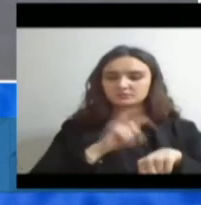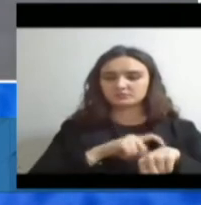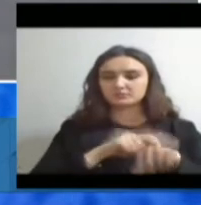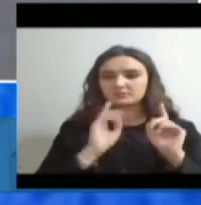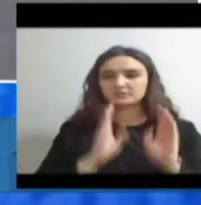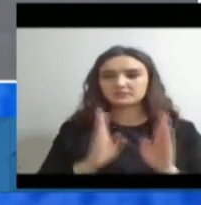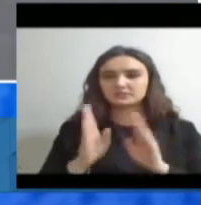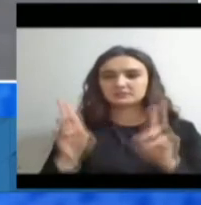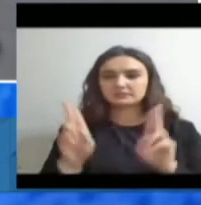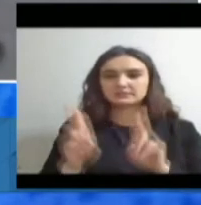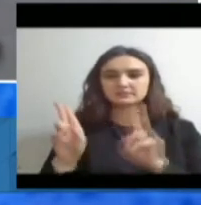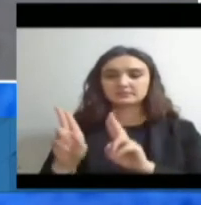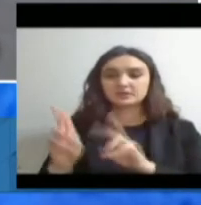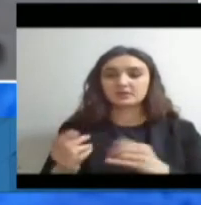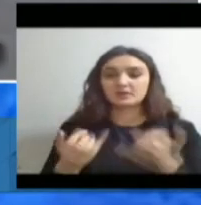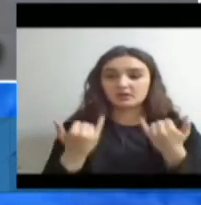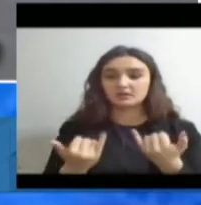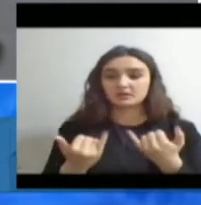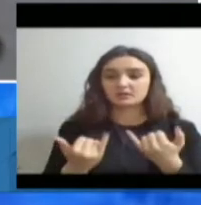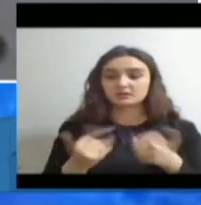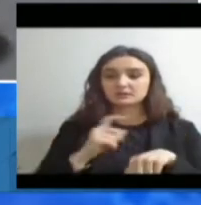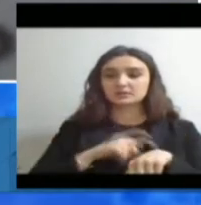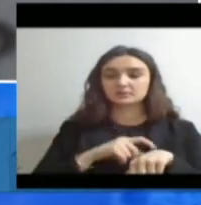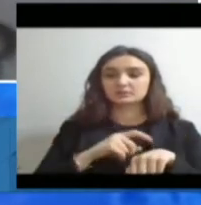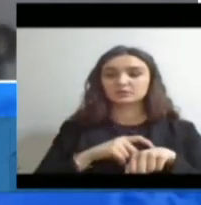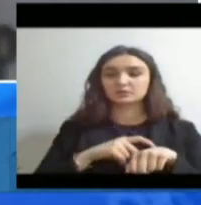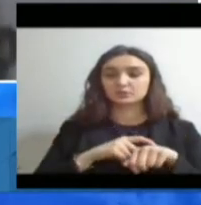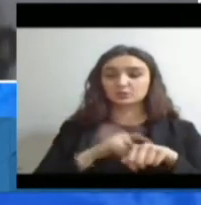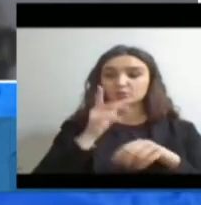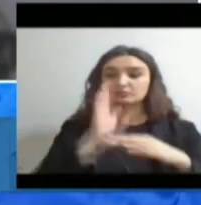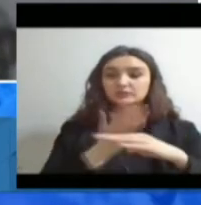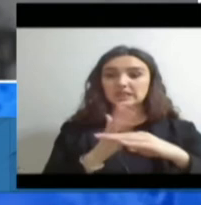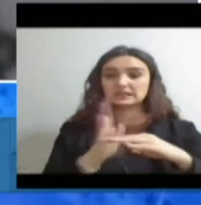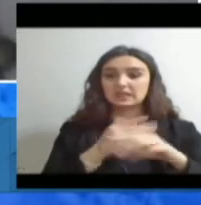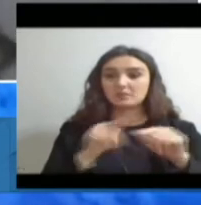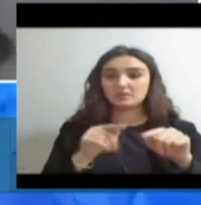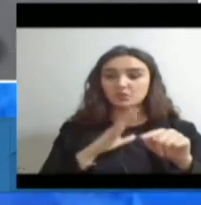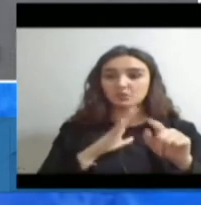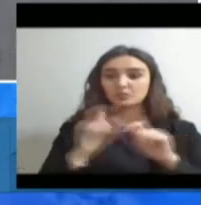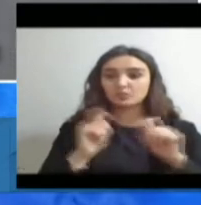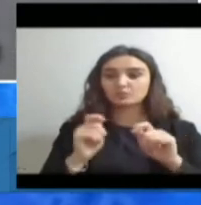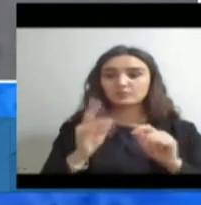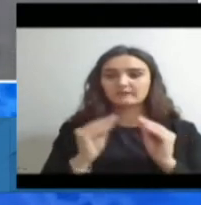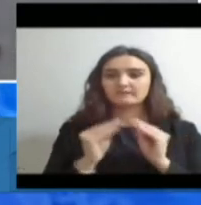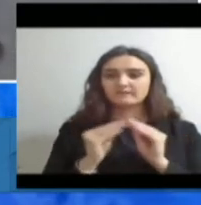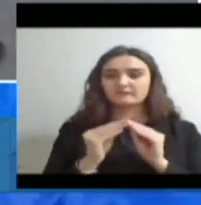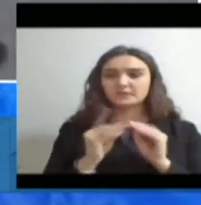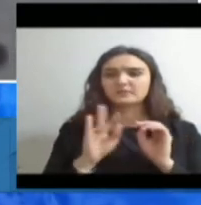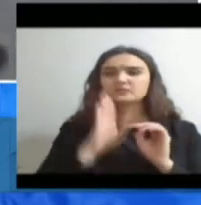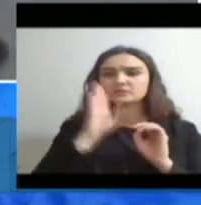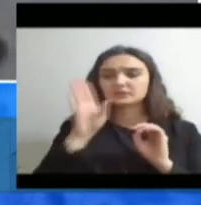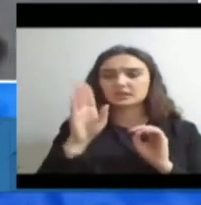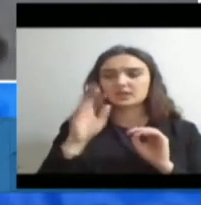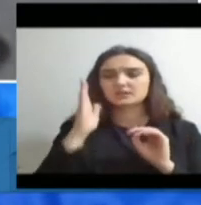ასე შემდეგ. აი ამ საათობრივ განაწილებას მაინც მიყვეს მშობელი, არ დაირღვეს ბავშვის ძილის და კვების